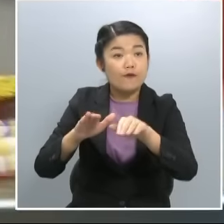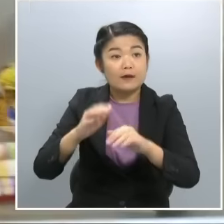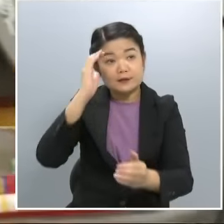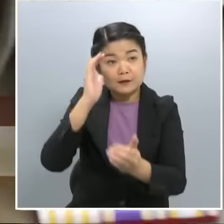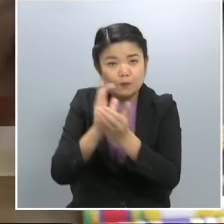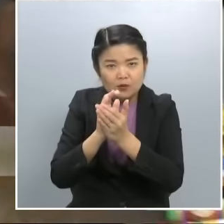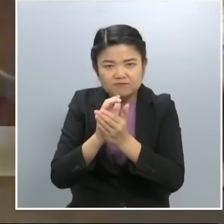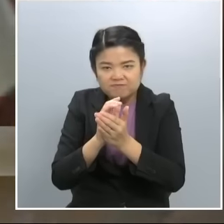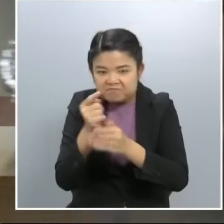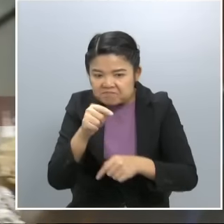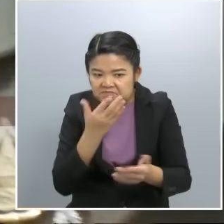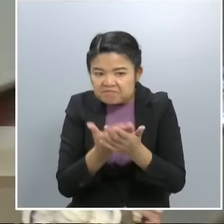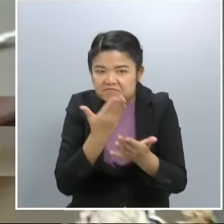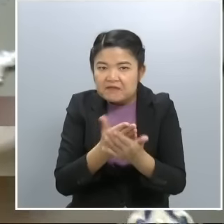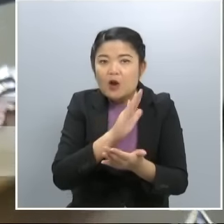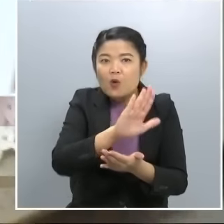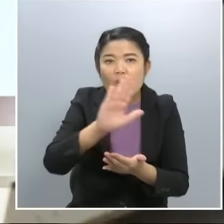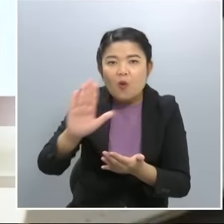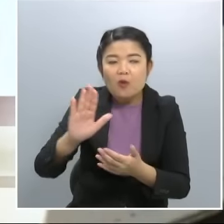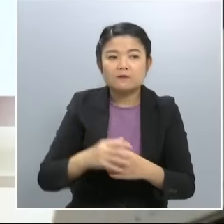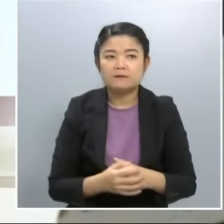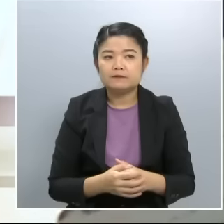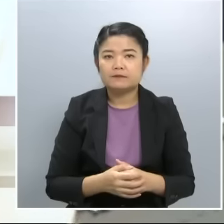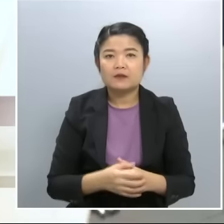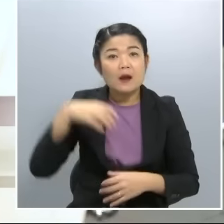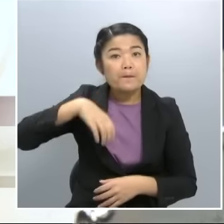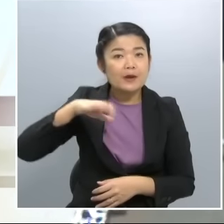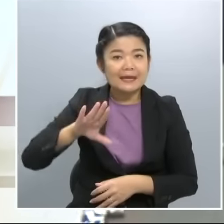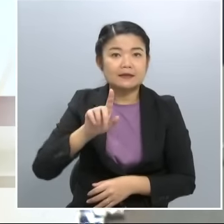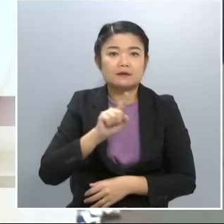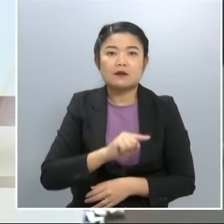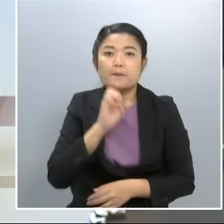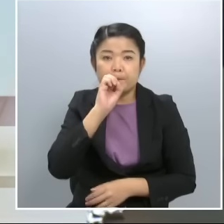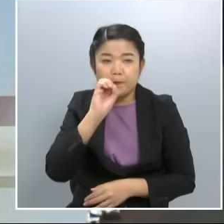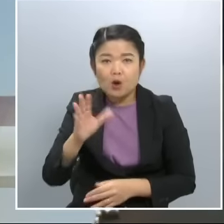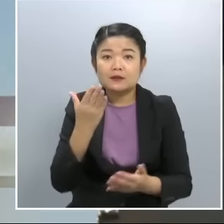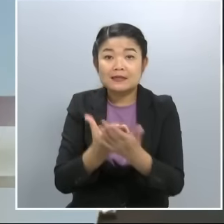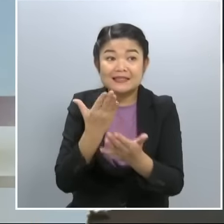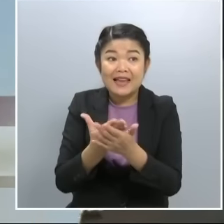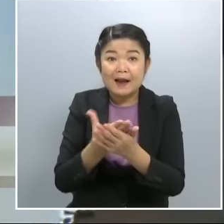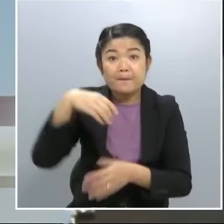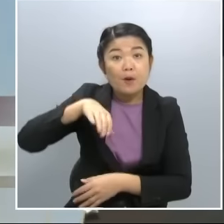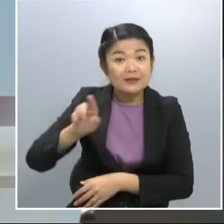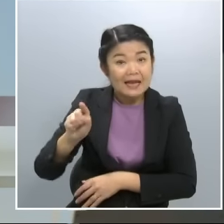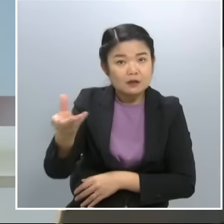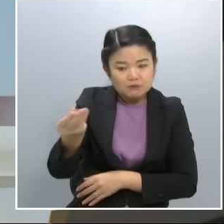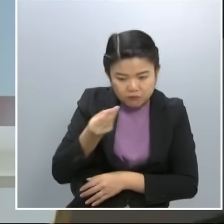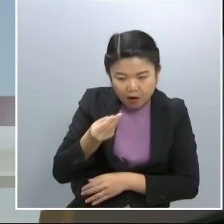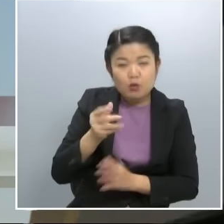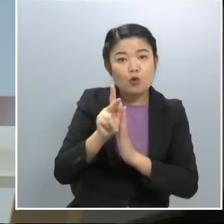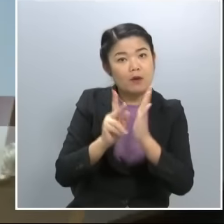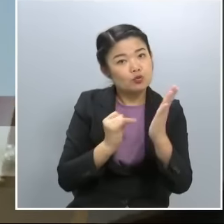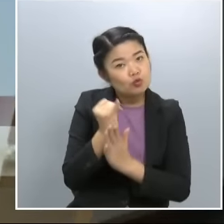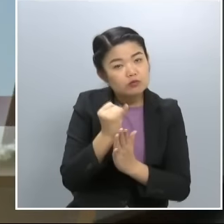ประเวทไปไล่เส้นทางการเงินจากธนาคารรวมถึงบริษัทที่ผู้เสียหายกล่าวอ้างว่าเงินที่ได้มาเป็นเงินที่ถูกกฎหมายหรือไม่